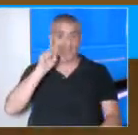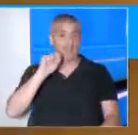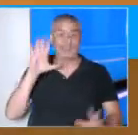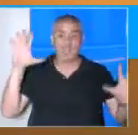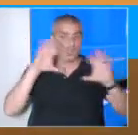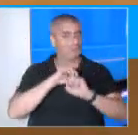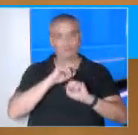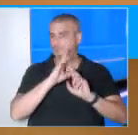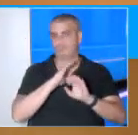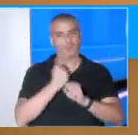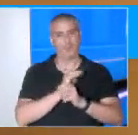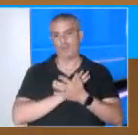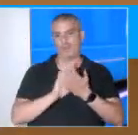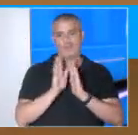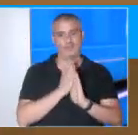החשיכה מפסיקה לפעול,